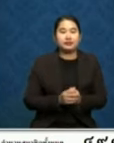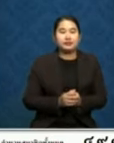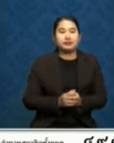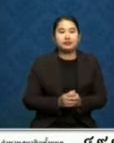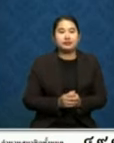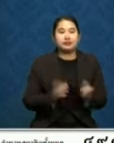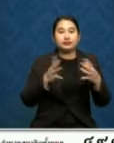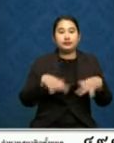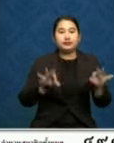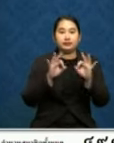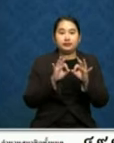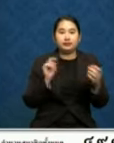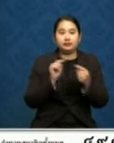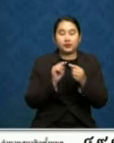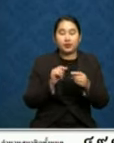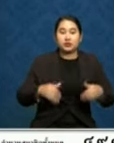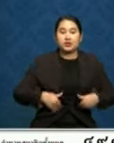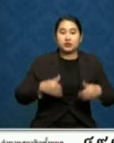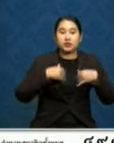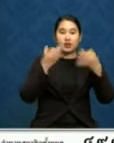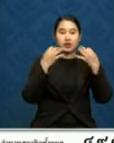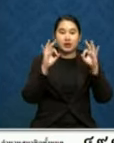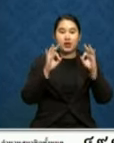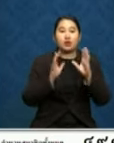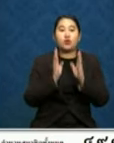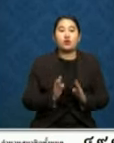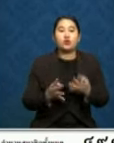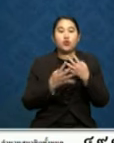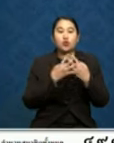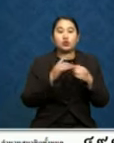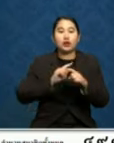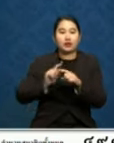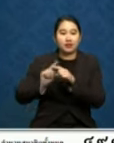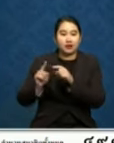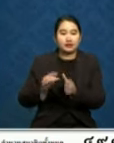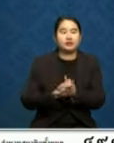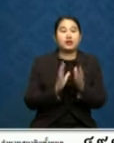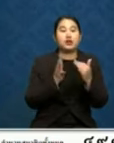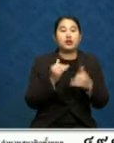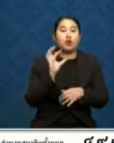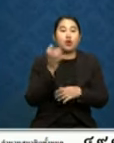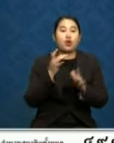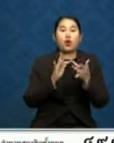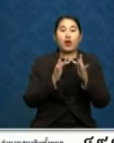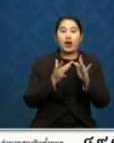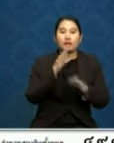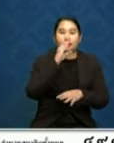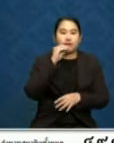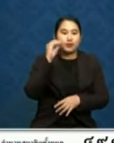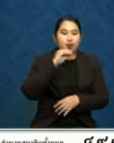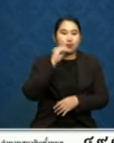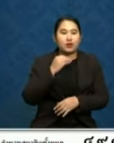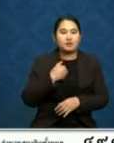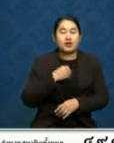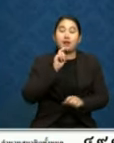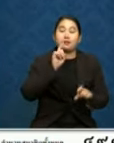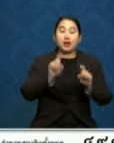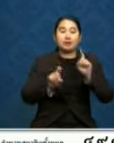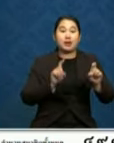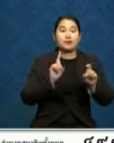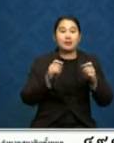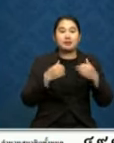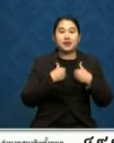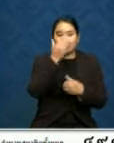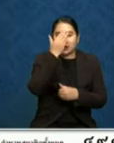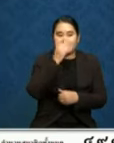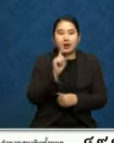ม่ได้เห็นความสำคัญของสวัสดิภาพและจิตใจของผู้ต้องขังค่ะมีในโลกออนไลน์พูดถึงมากๆเรื่องของคำถามจากคนในเรือนจำว่าท